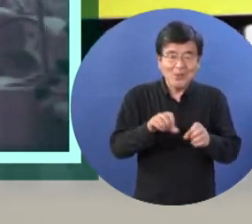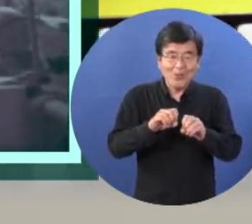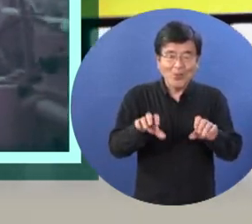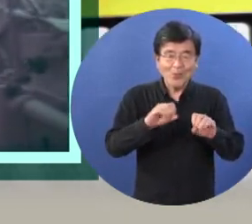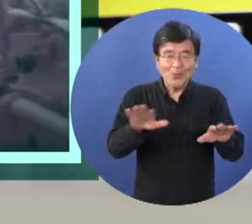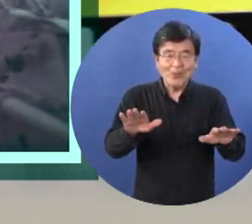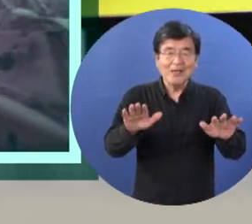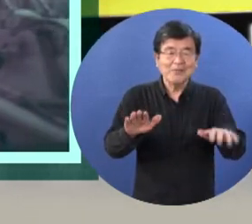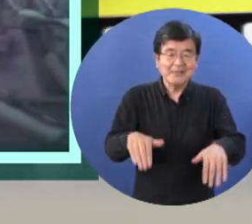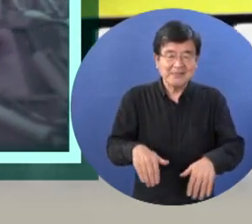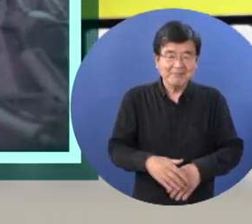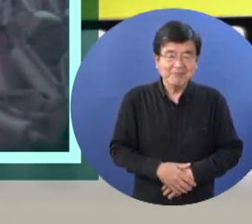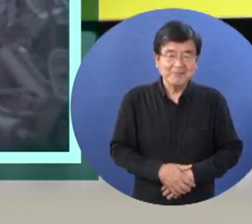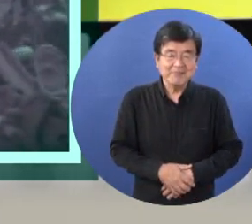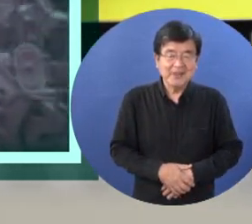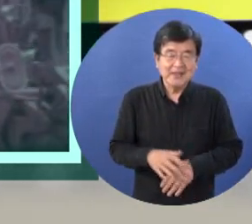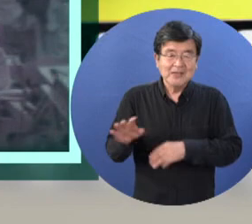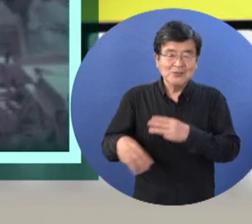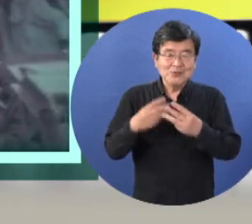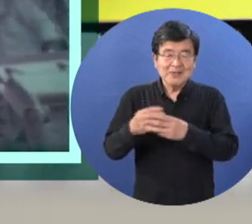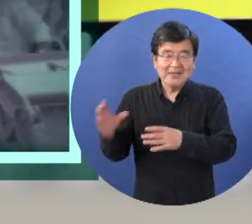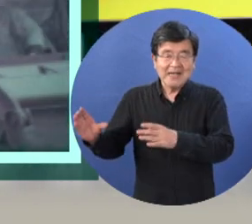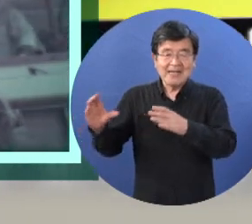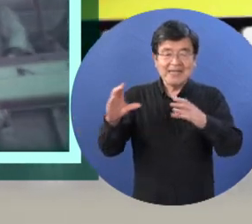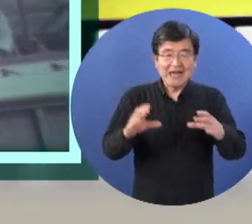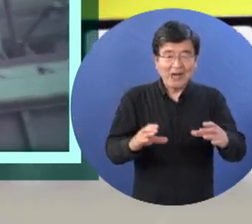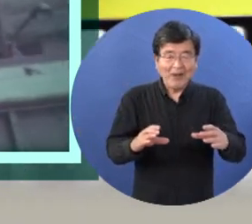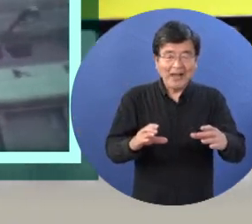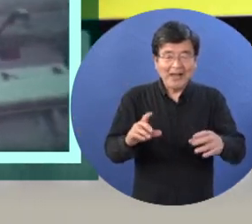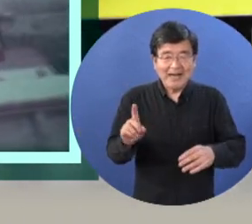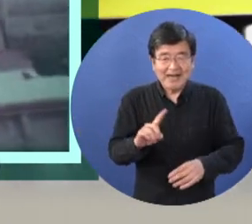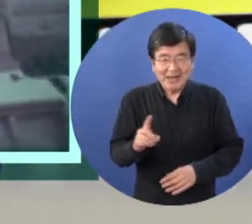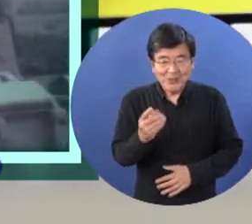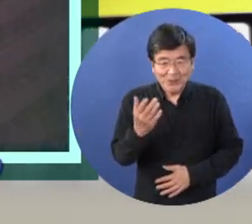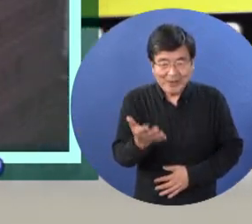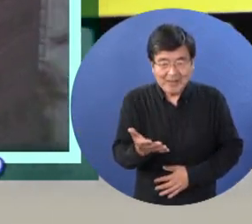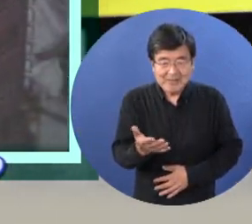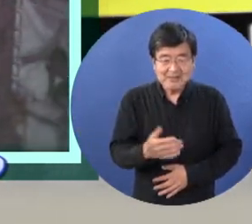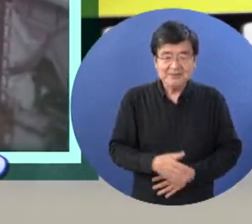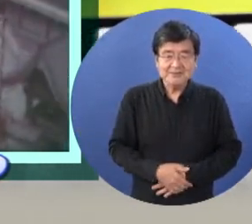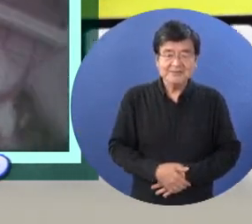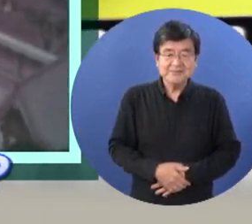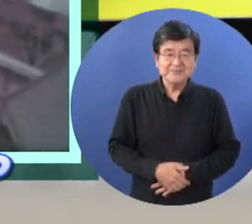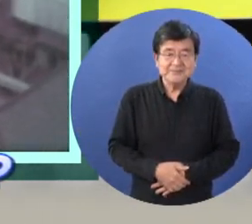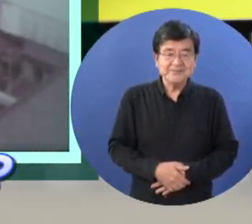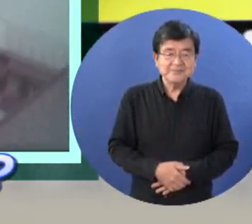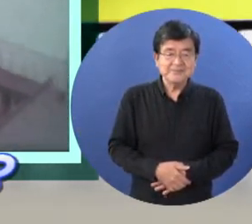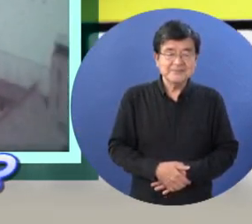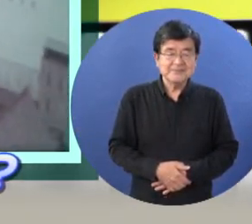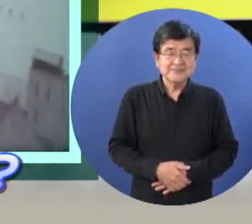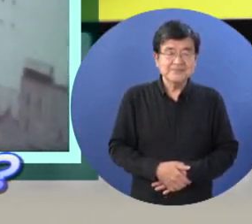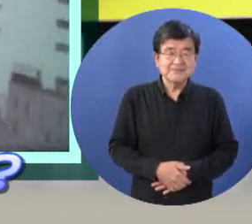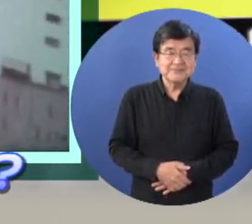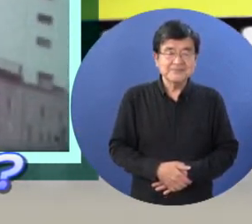送されました。では吹田にやってきたのは一体何でしょうか。